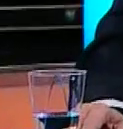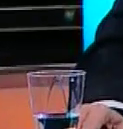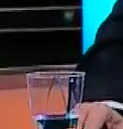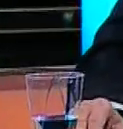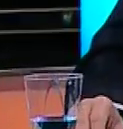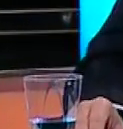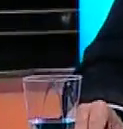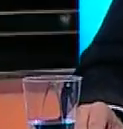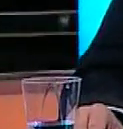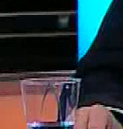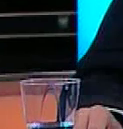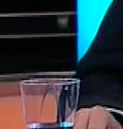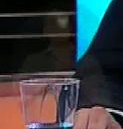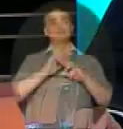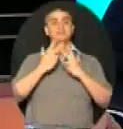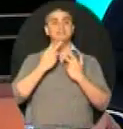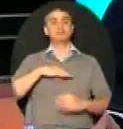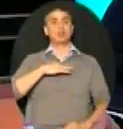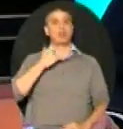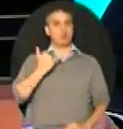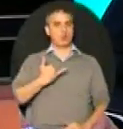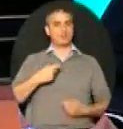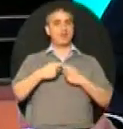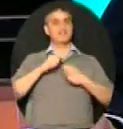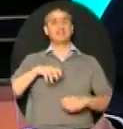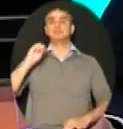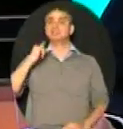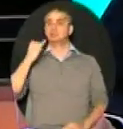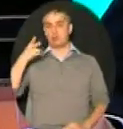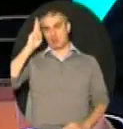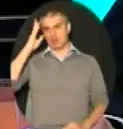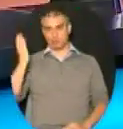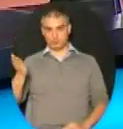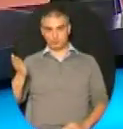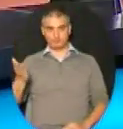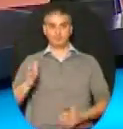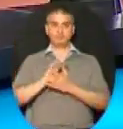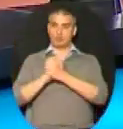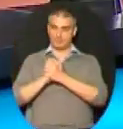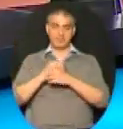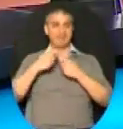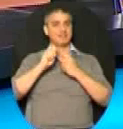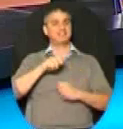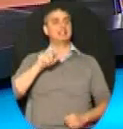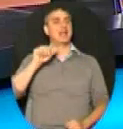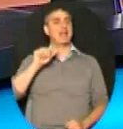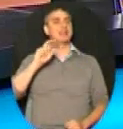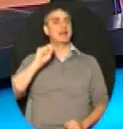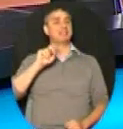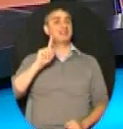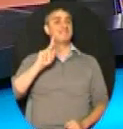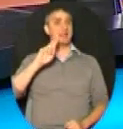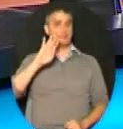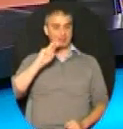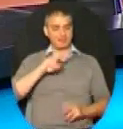קריאה שלישית, שלום לכם, בצוות שלנו היום חבר הכנסת מיקי זוהר מן הליכוד. שלום, חברת הכנסת איילת נחמיאס